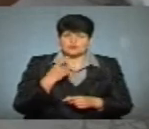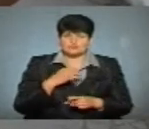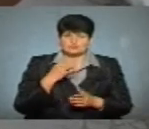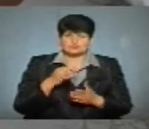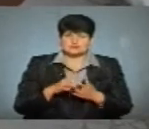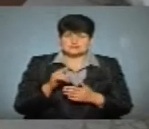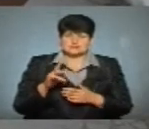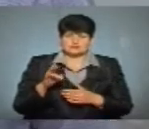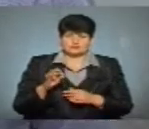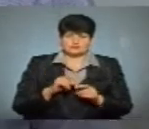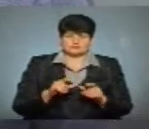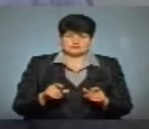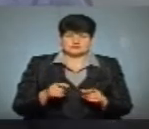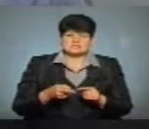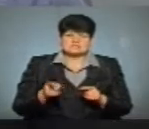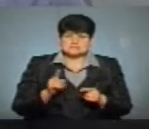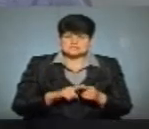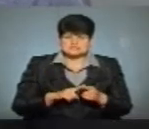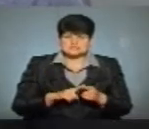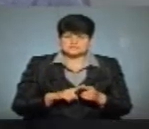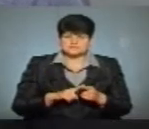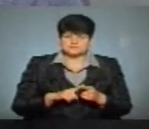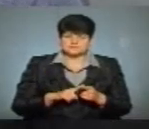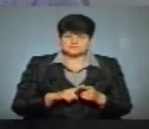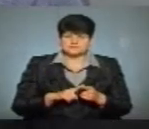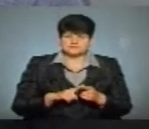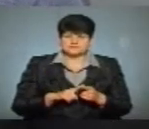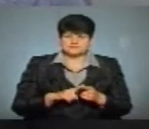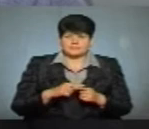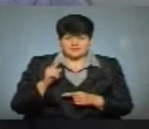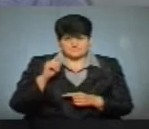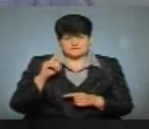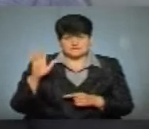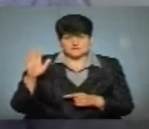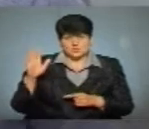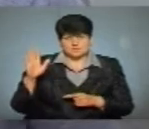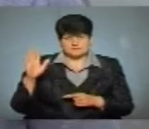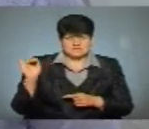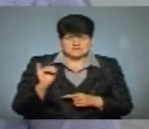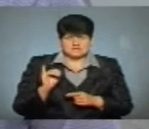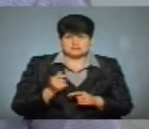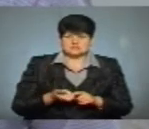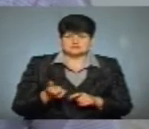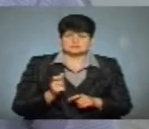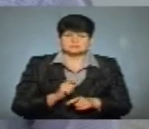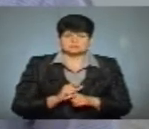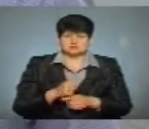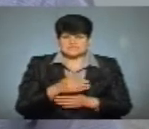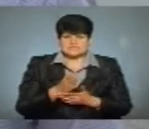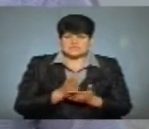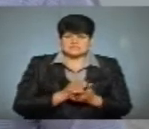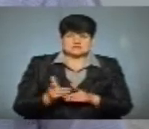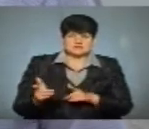Шайнюк. Це досить відомі і досить якісні